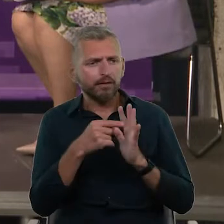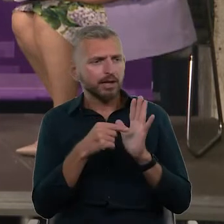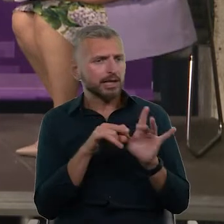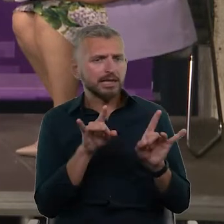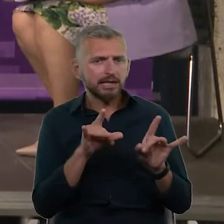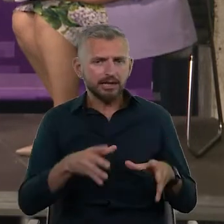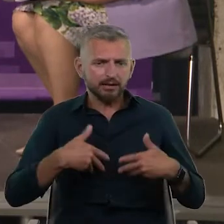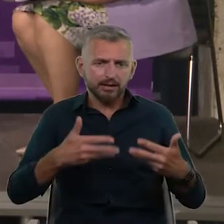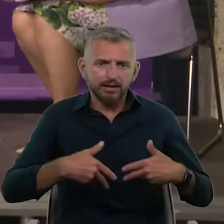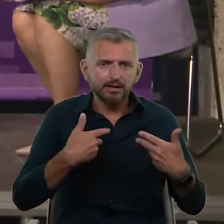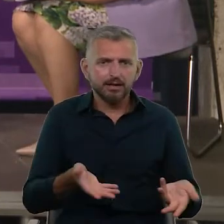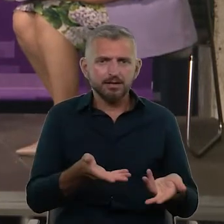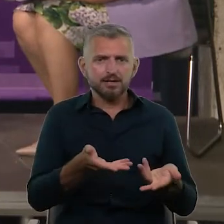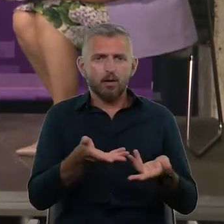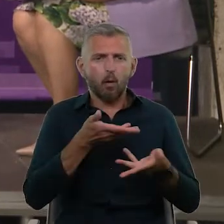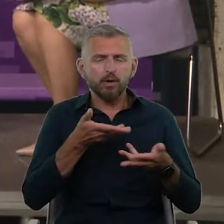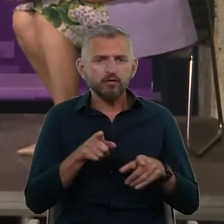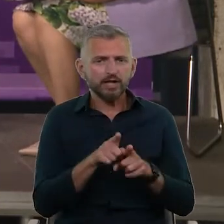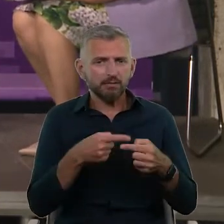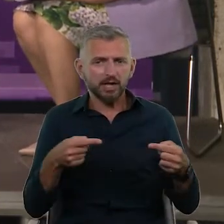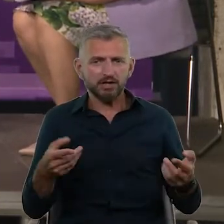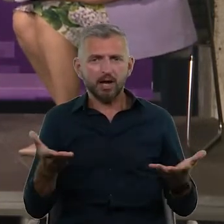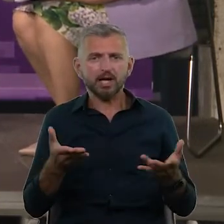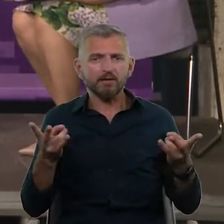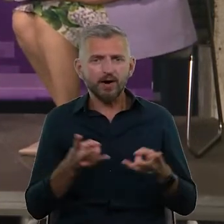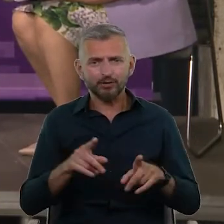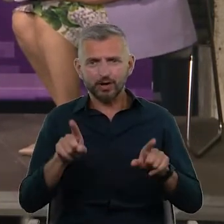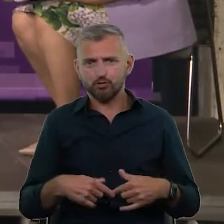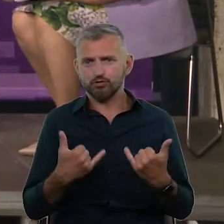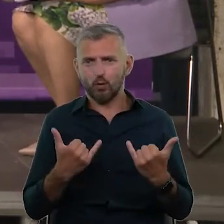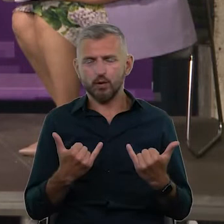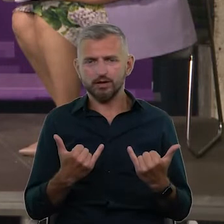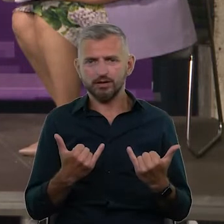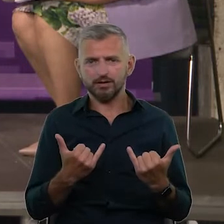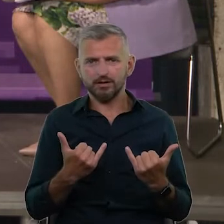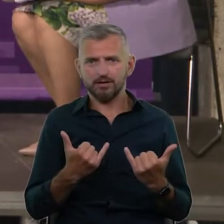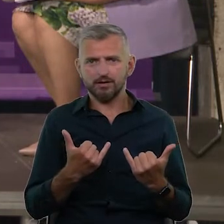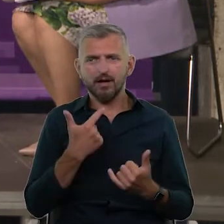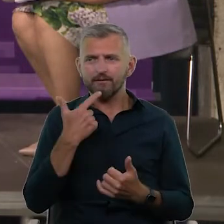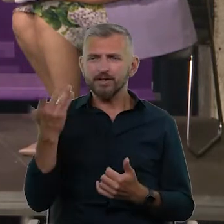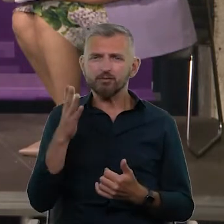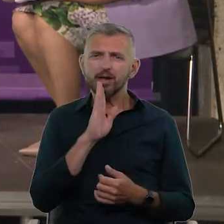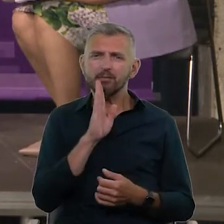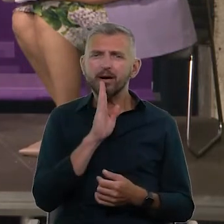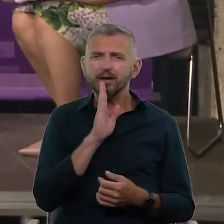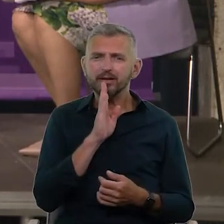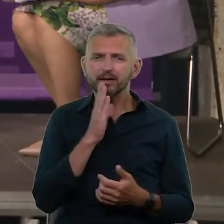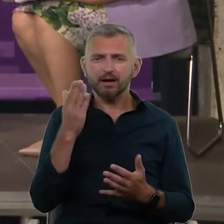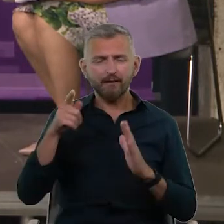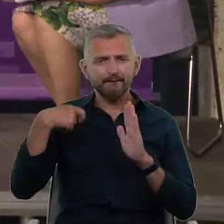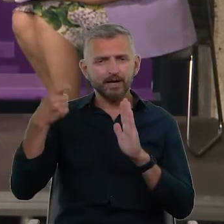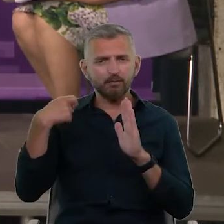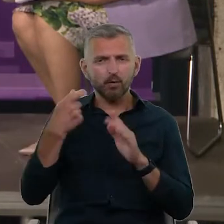і обмінюватися такими речами, які варто також сьогодні виступала пані, яка